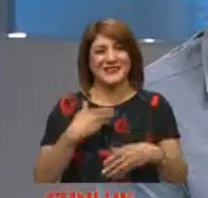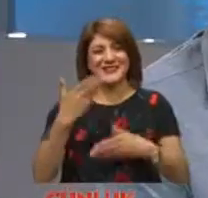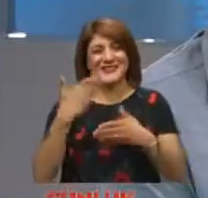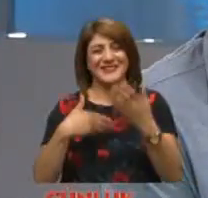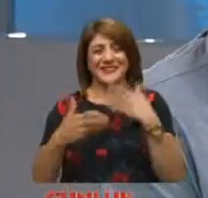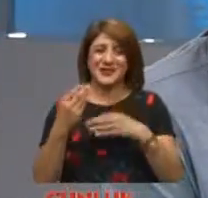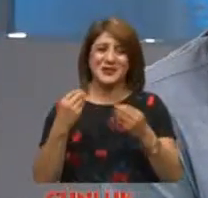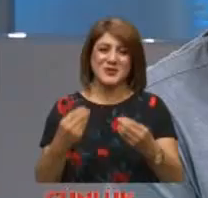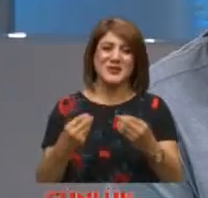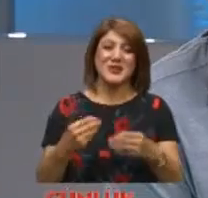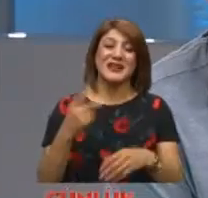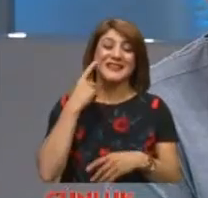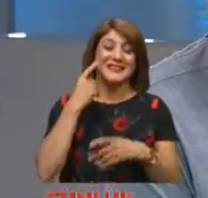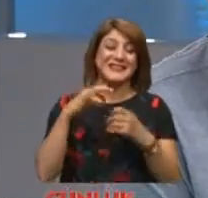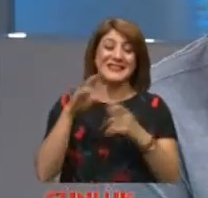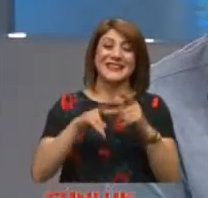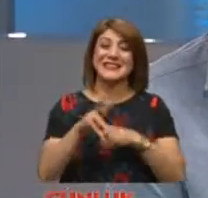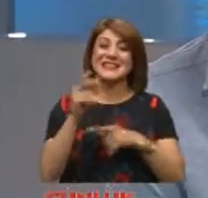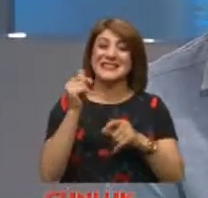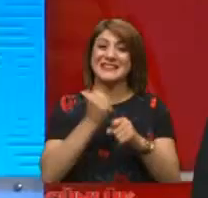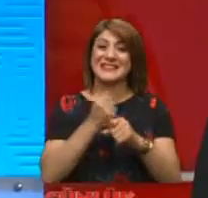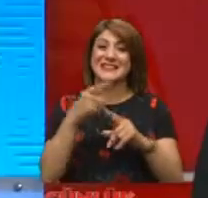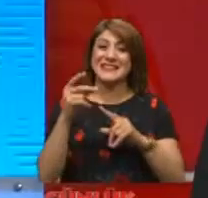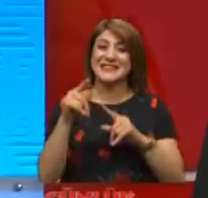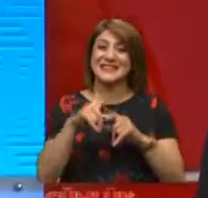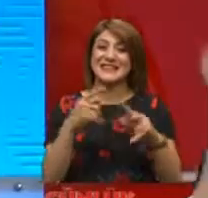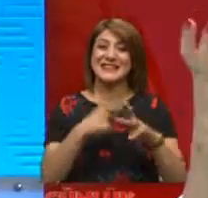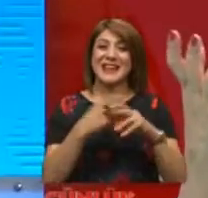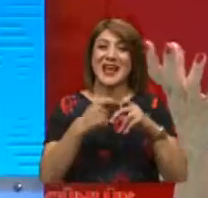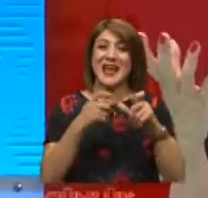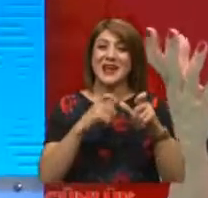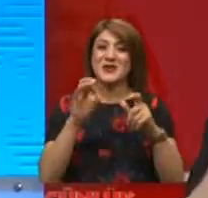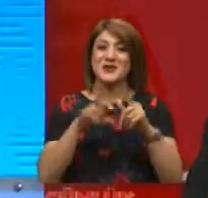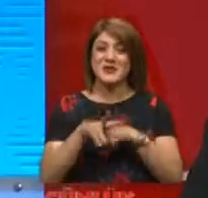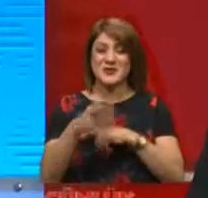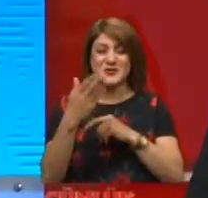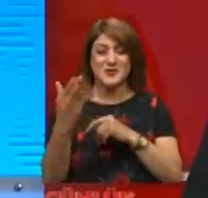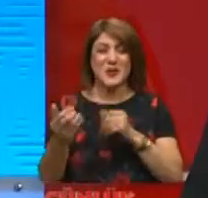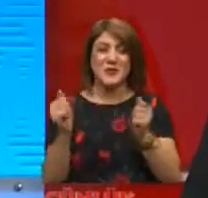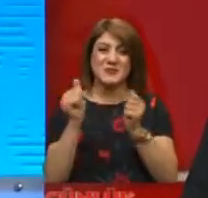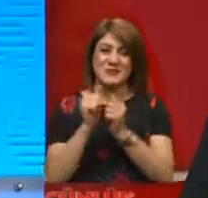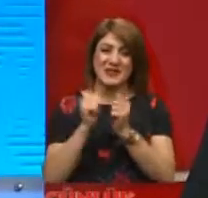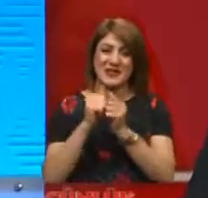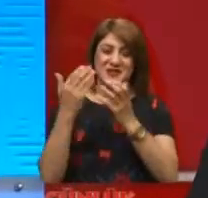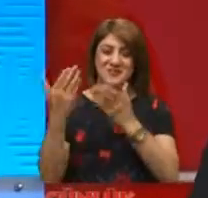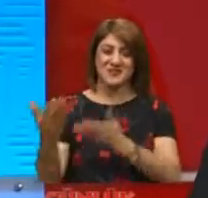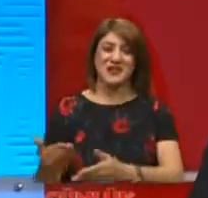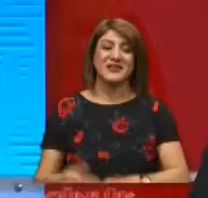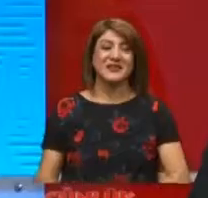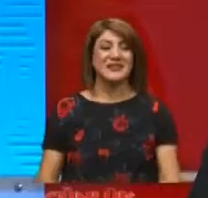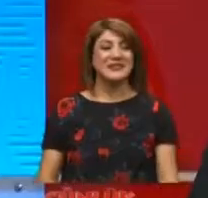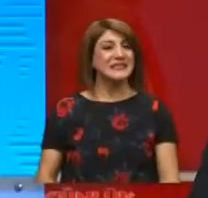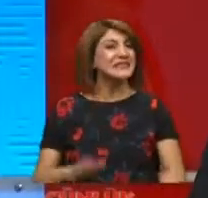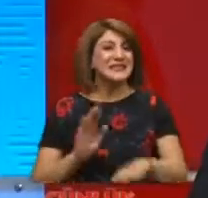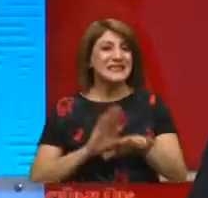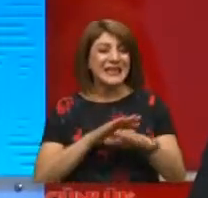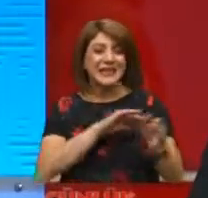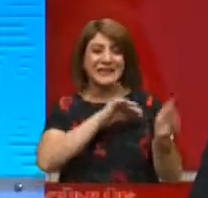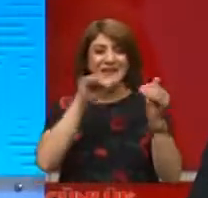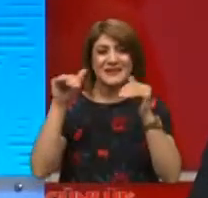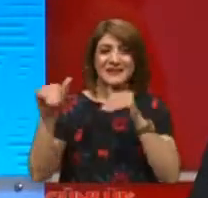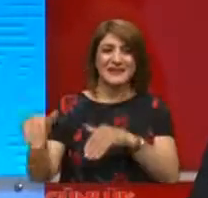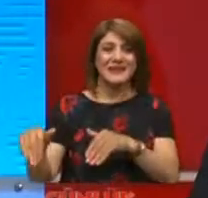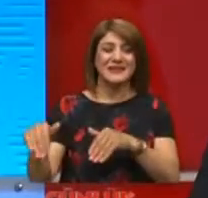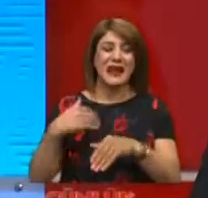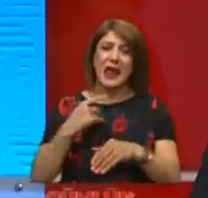valla. İnsan Yiğit Ersoy'la birlikteyiz. İnsan insan, bu daha güzel oldu. Evet. Yiğit'cim neler getirdin ya? Senin